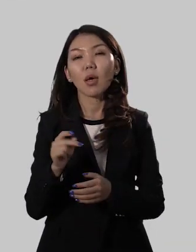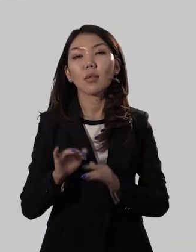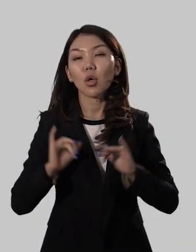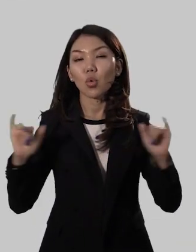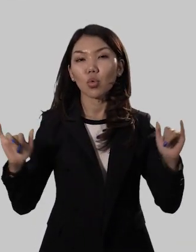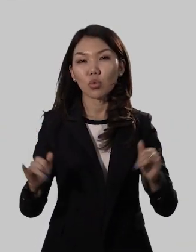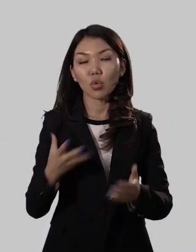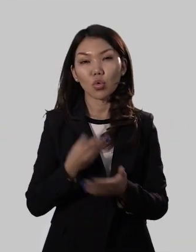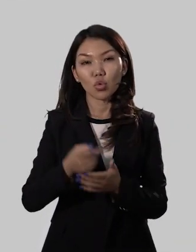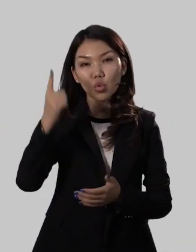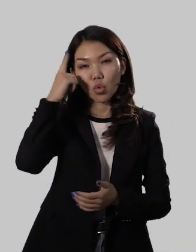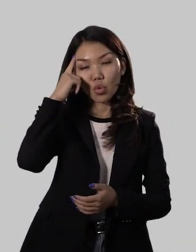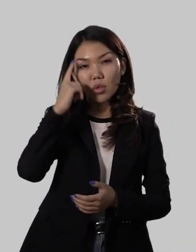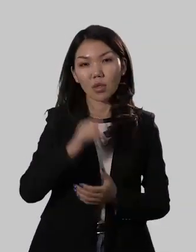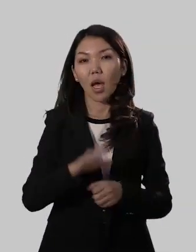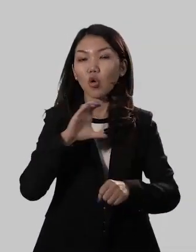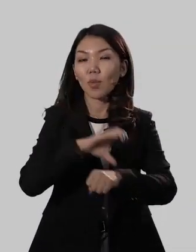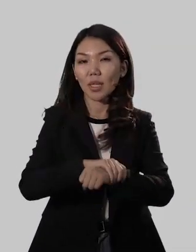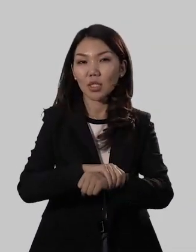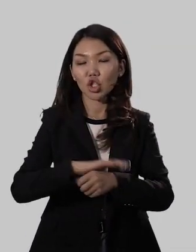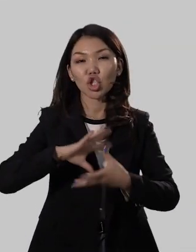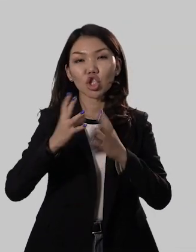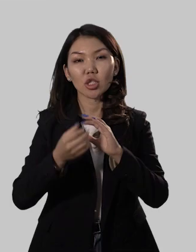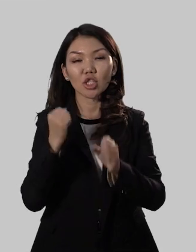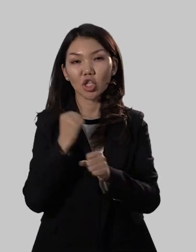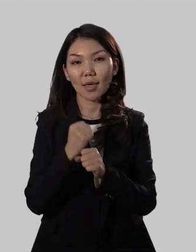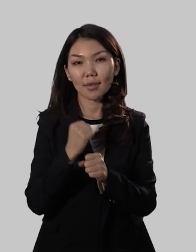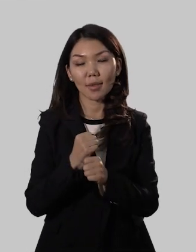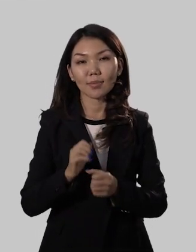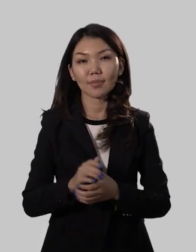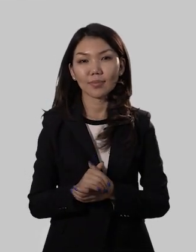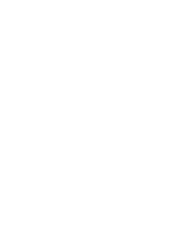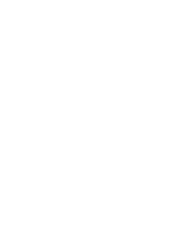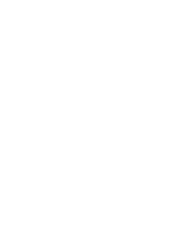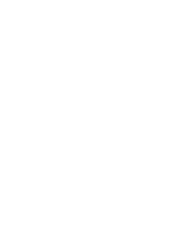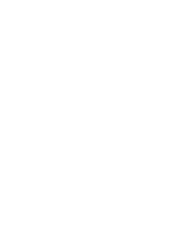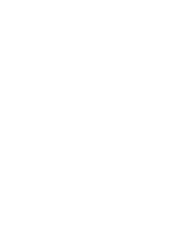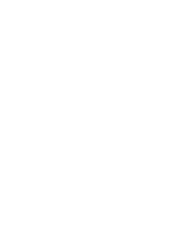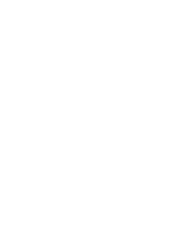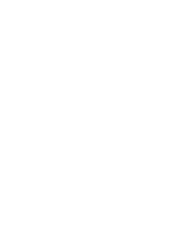өнүккөн? Өз оюңарды аргументтештирип, жыйынтык чыгаргыла.